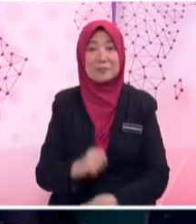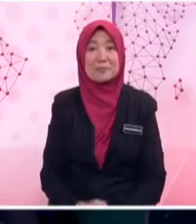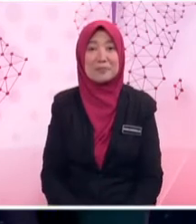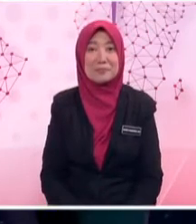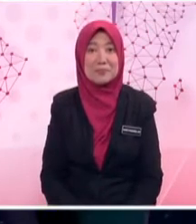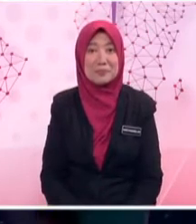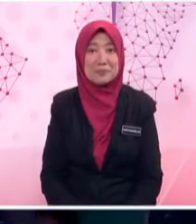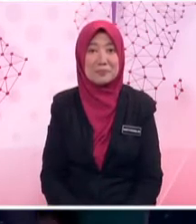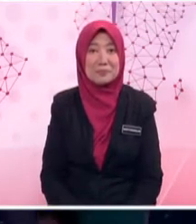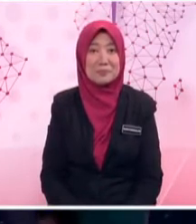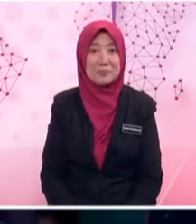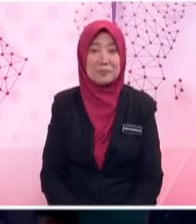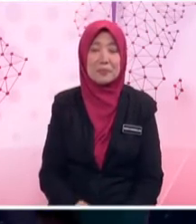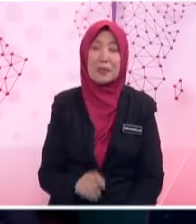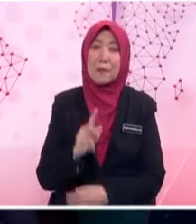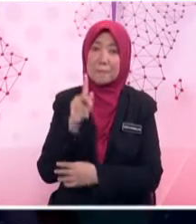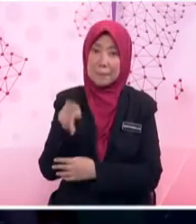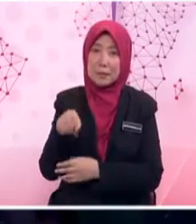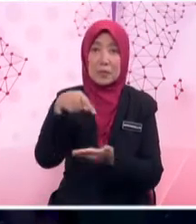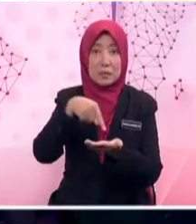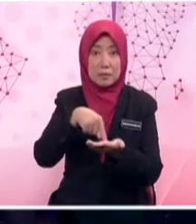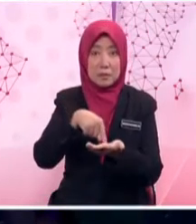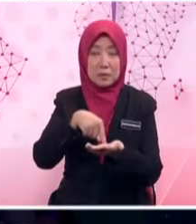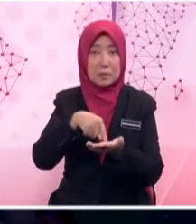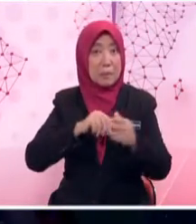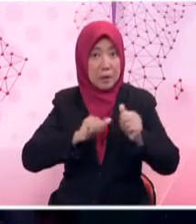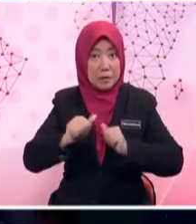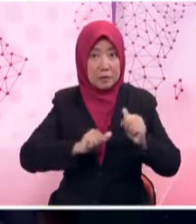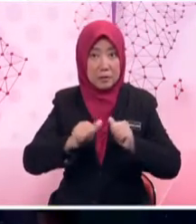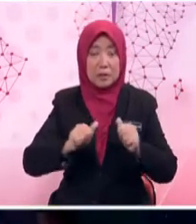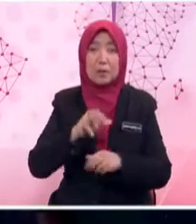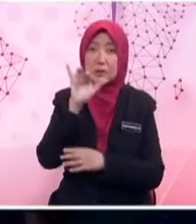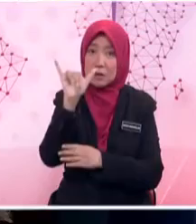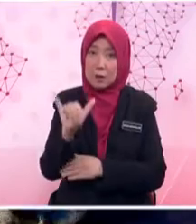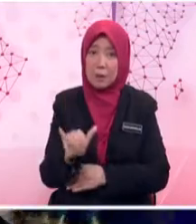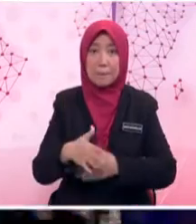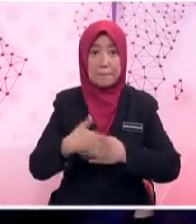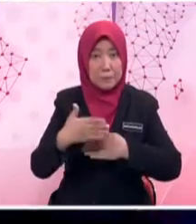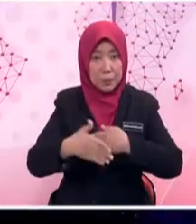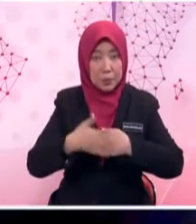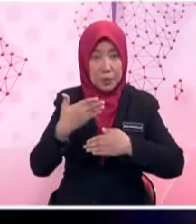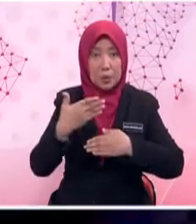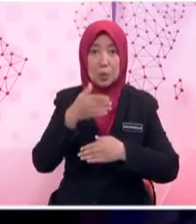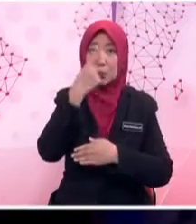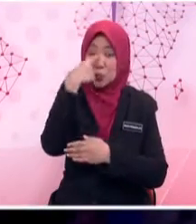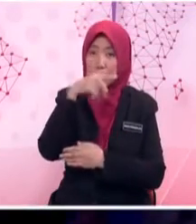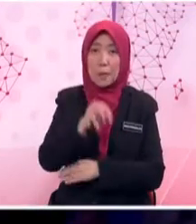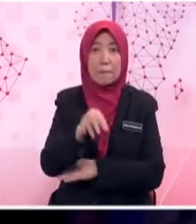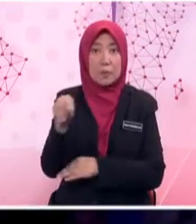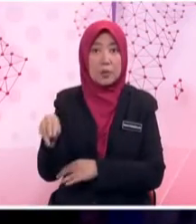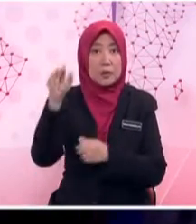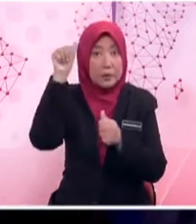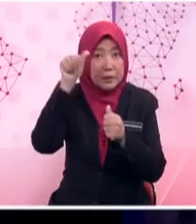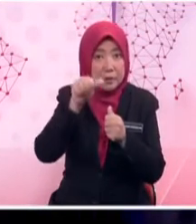Dan pastinya ini antara satu aktiviti yang memudahkan untuk adik-adik mengingat antara